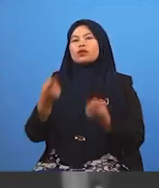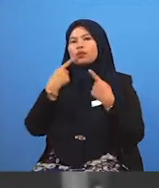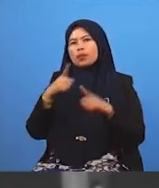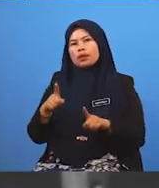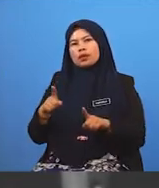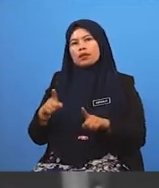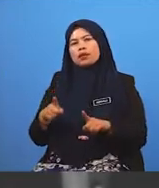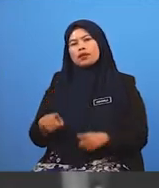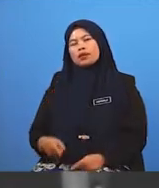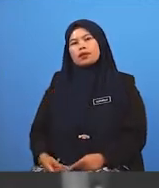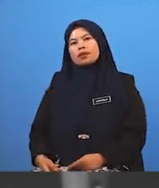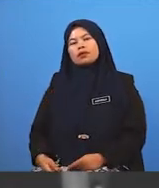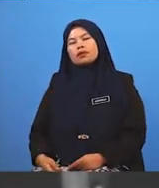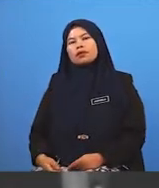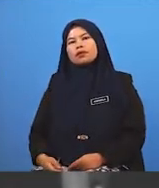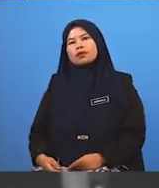Jawapan bagi soalan di atas,